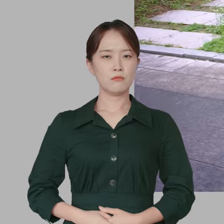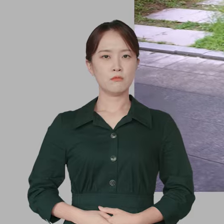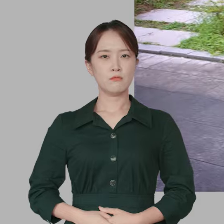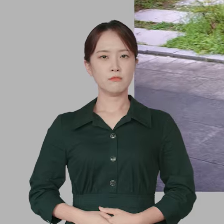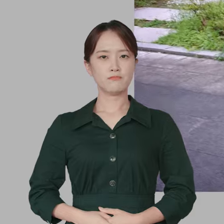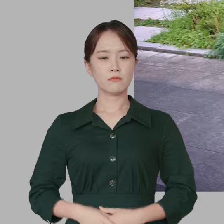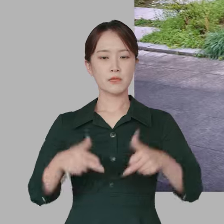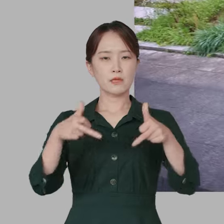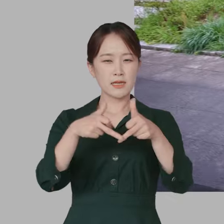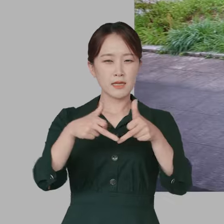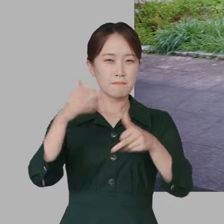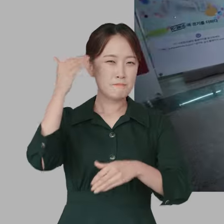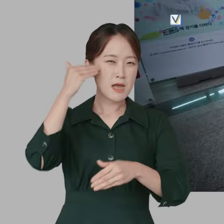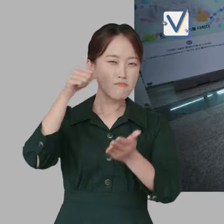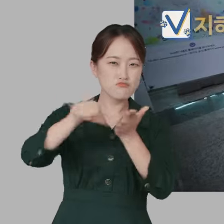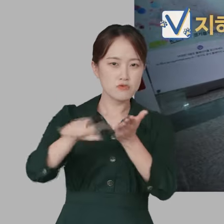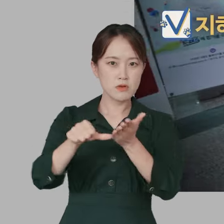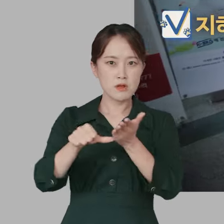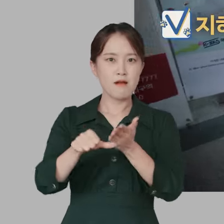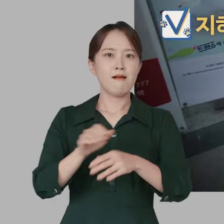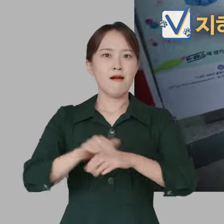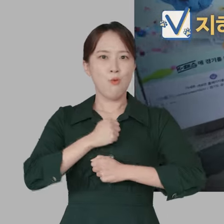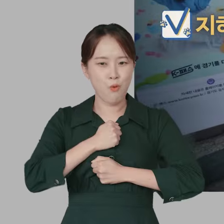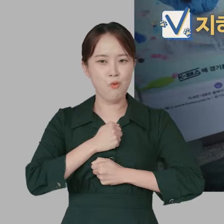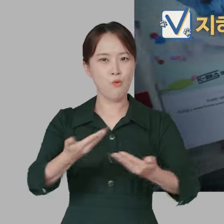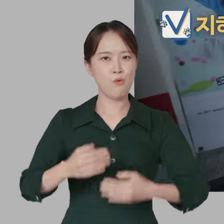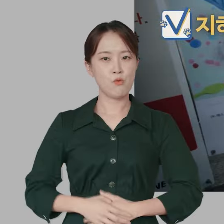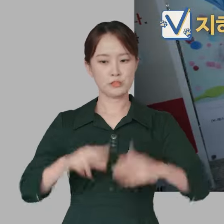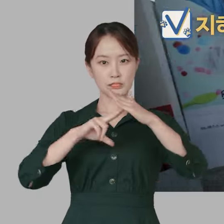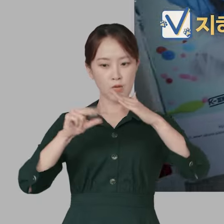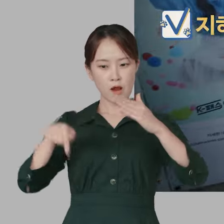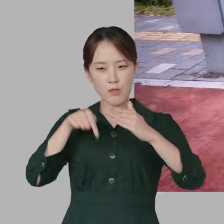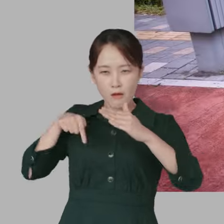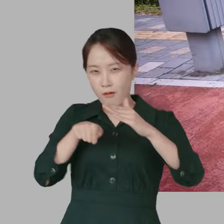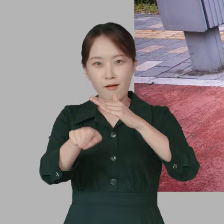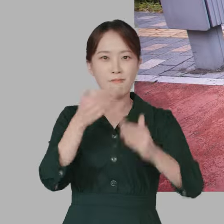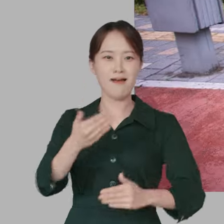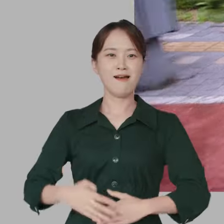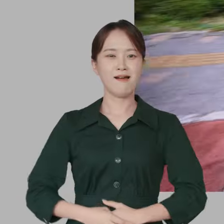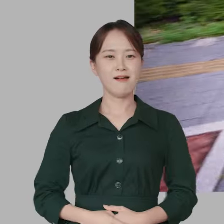장애물 비껴가기는 기본 지하철 입구도 척척 찾아간다